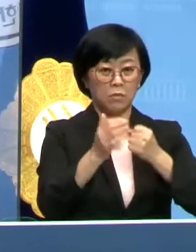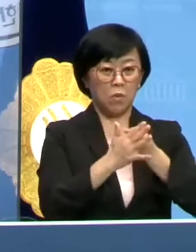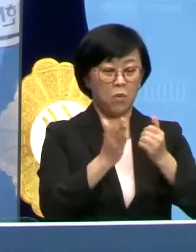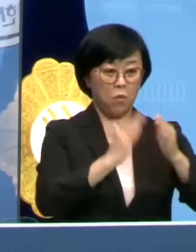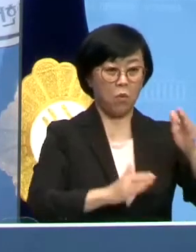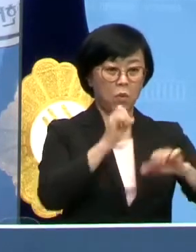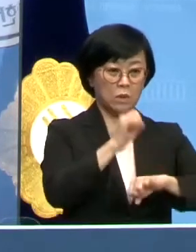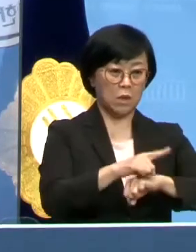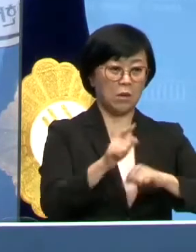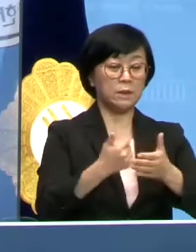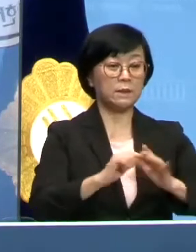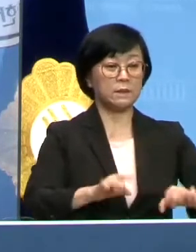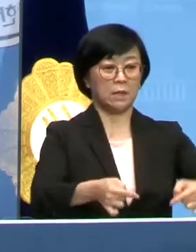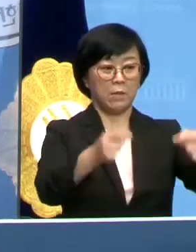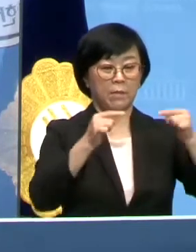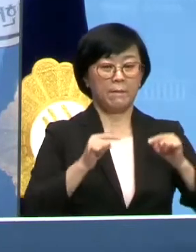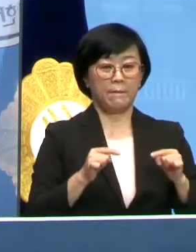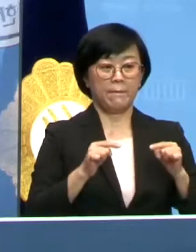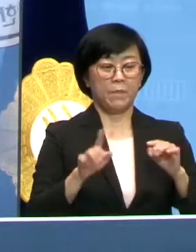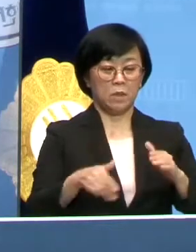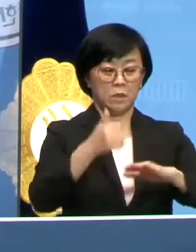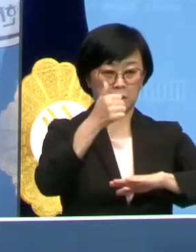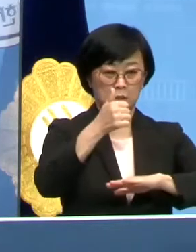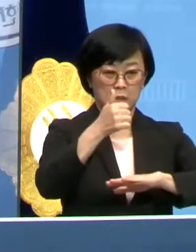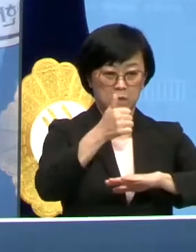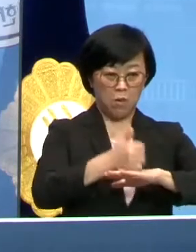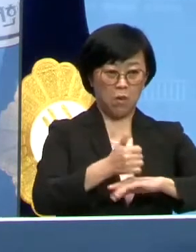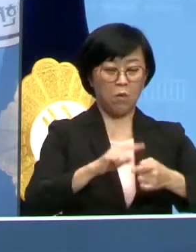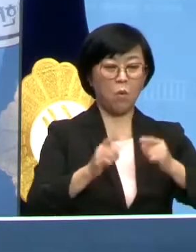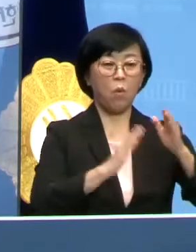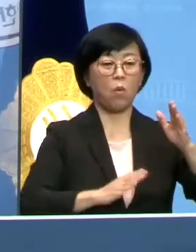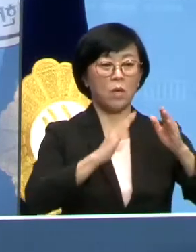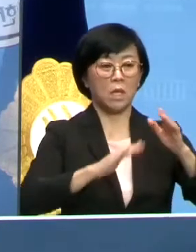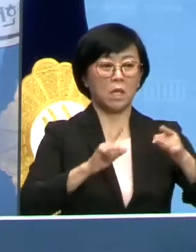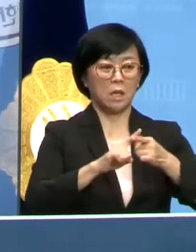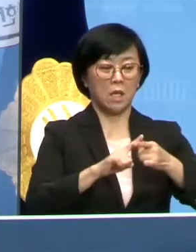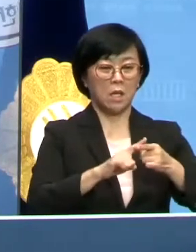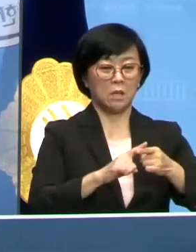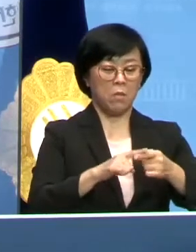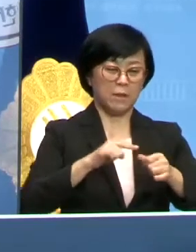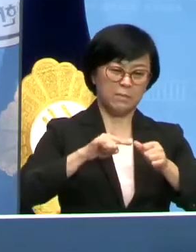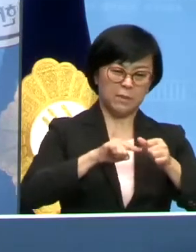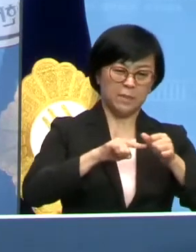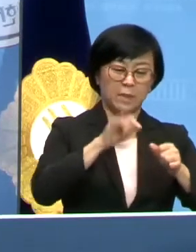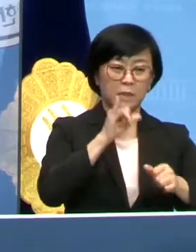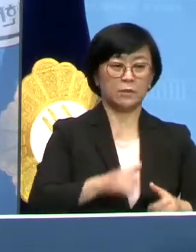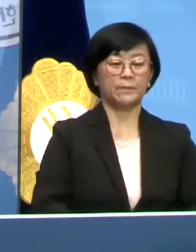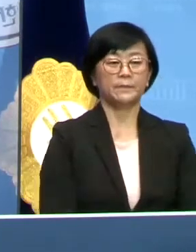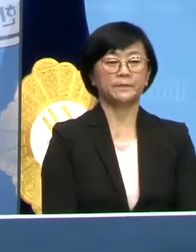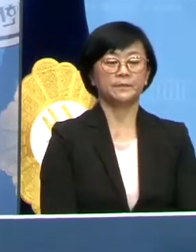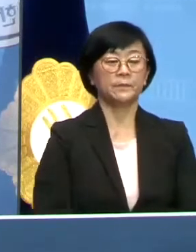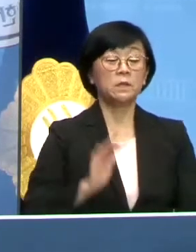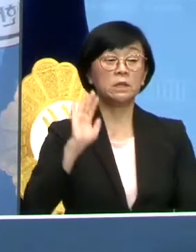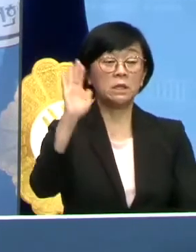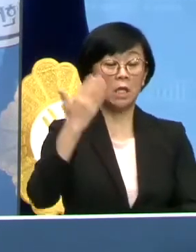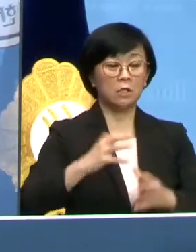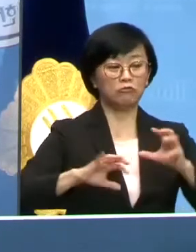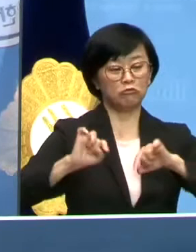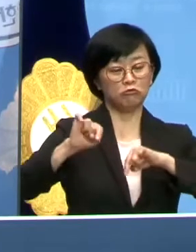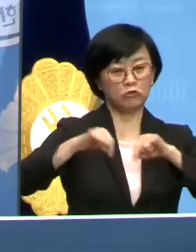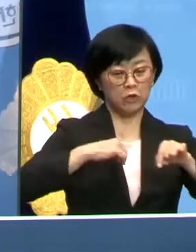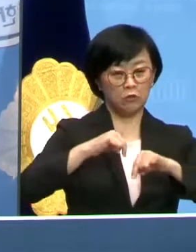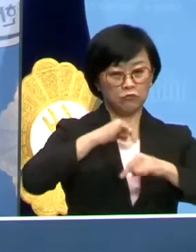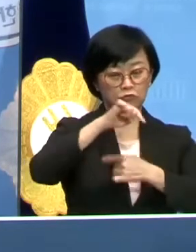공공성을 춤 할 생각 문제를 공금 시간의 강 나기도 했습니다 최근 국정운영을